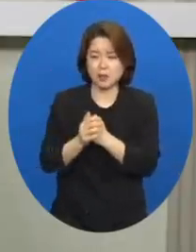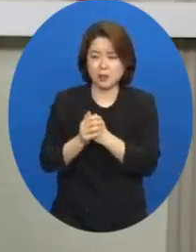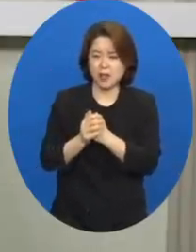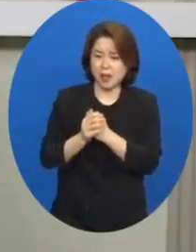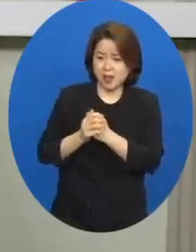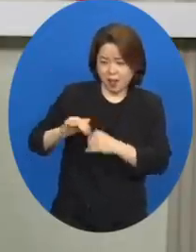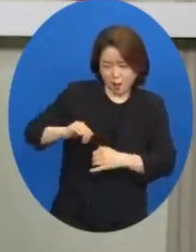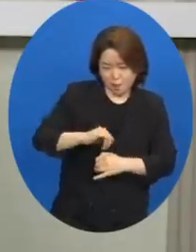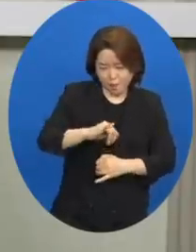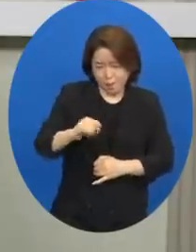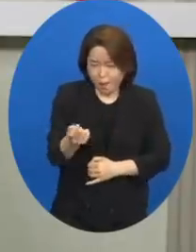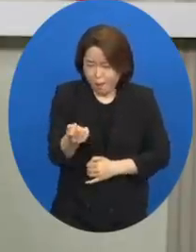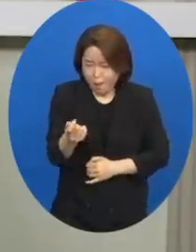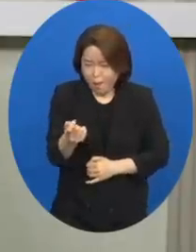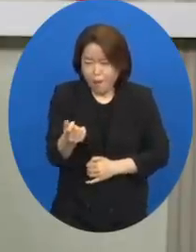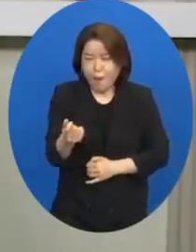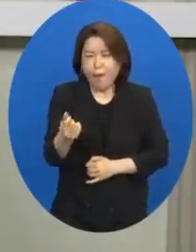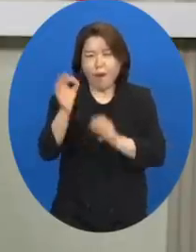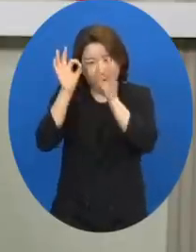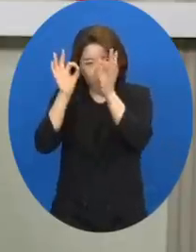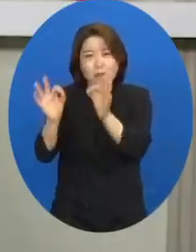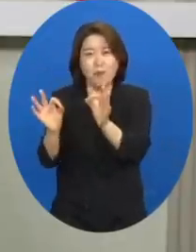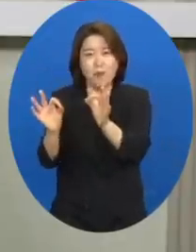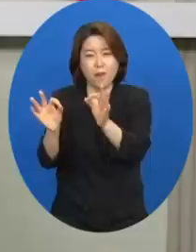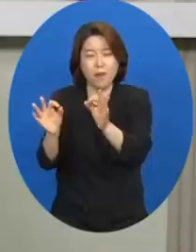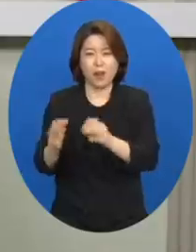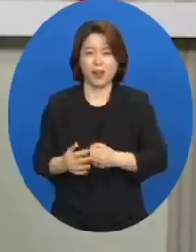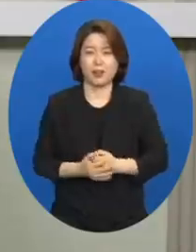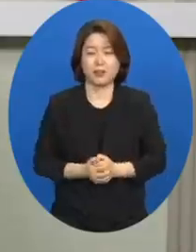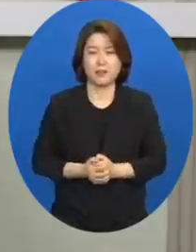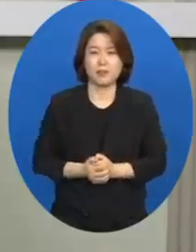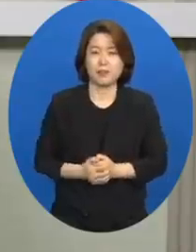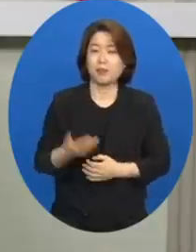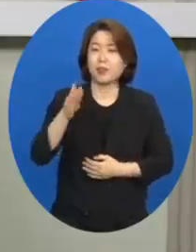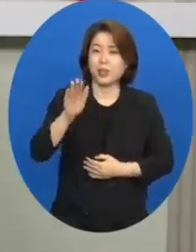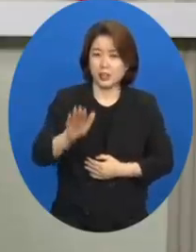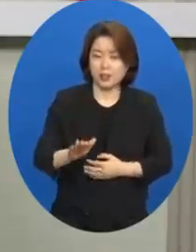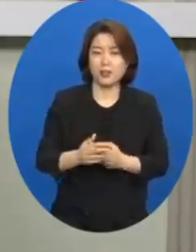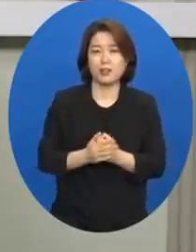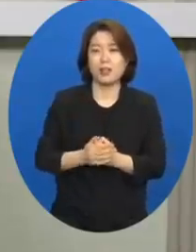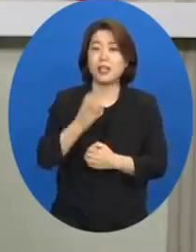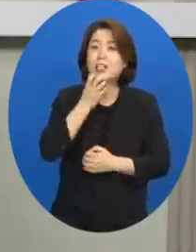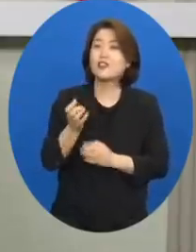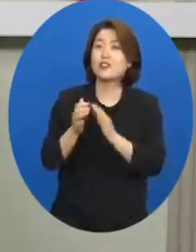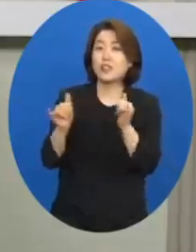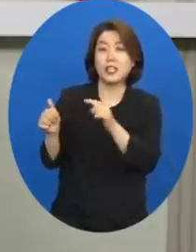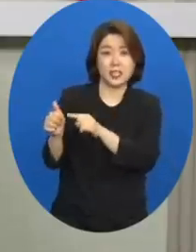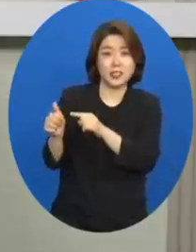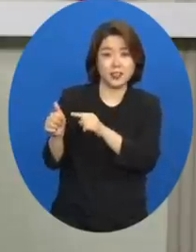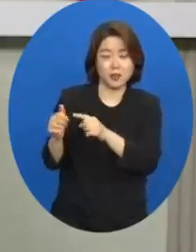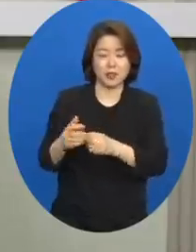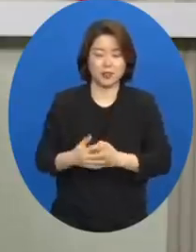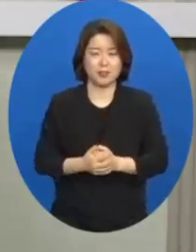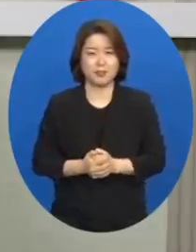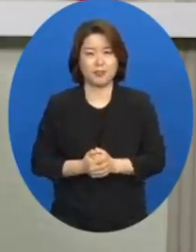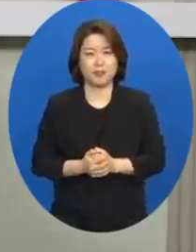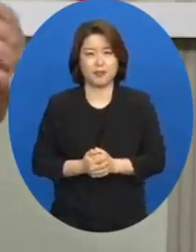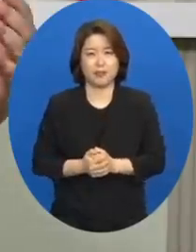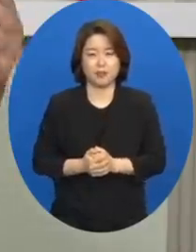그렇게 보였을 정도 입니다 그런데 그 유대인이 그